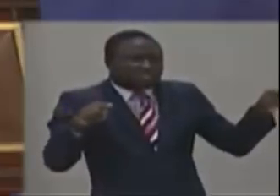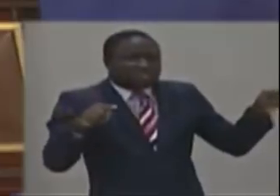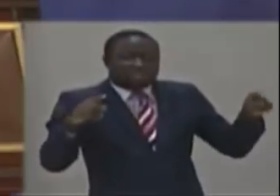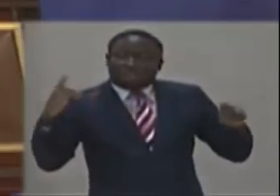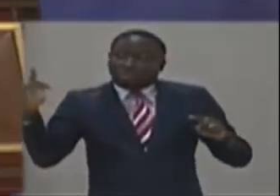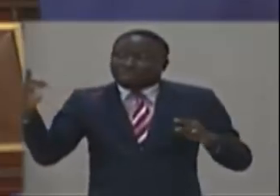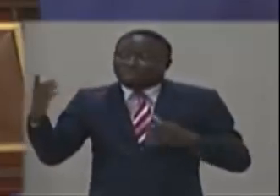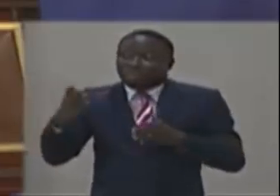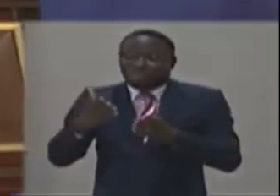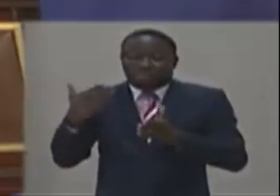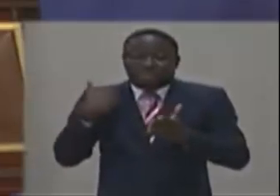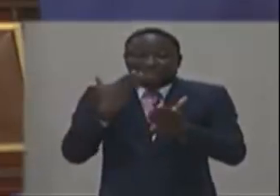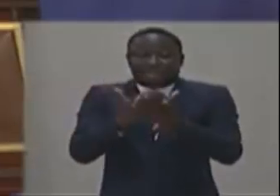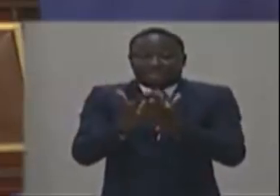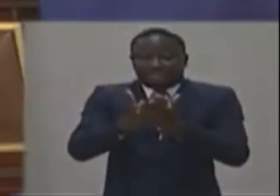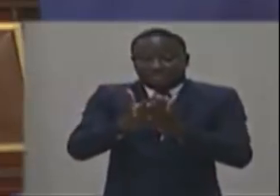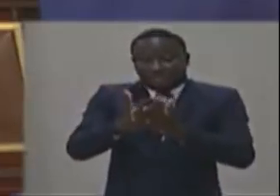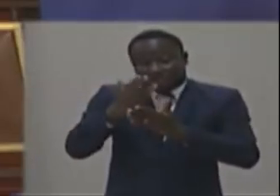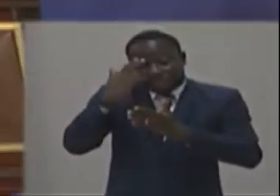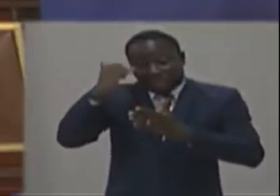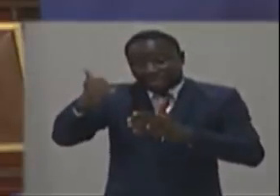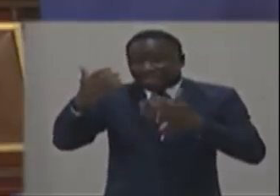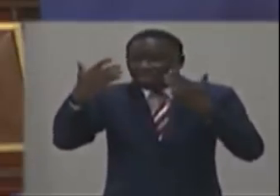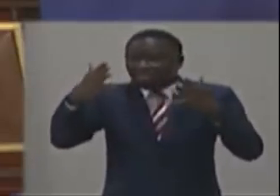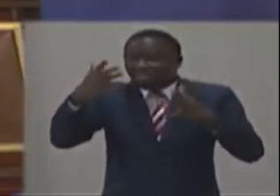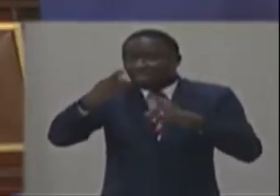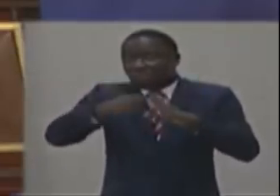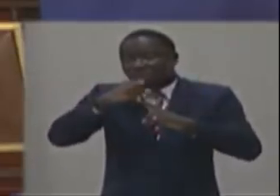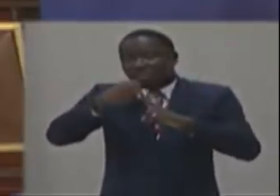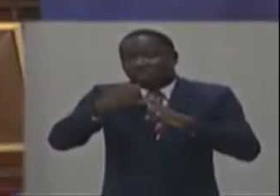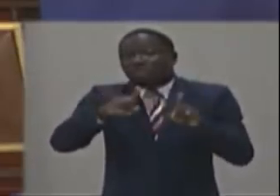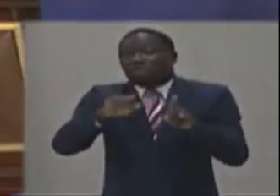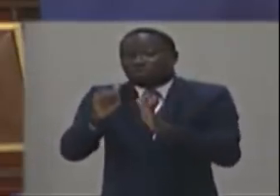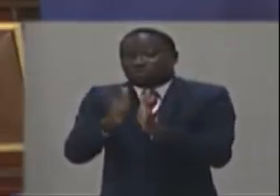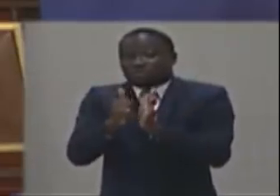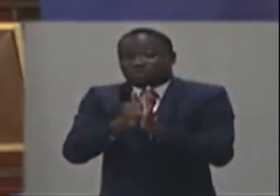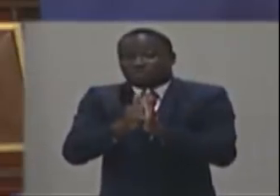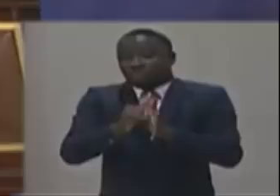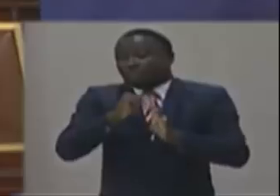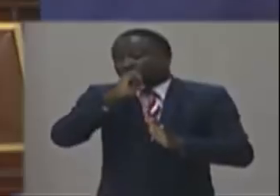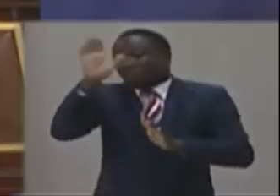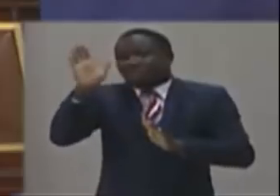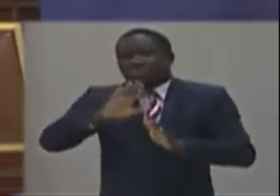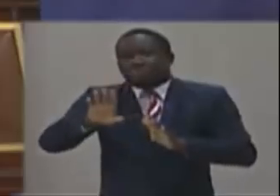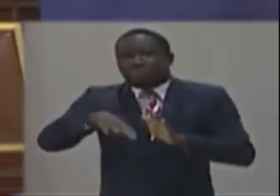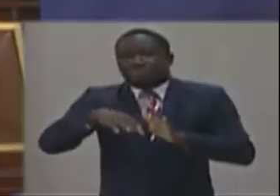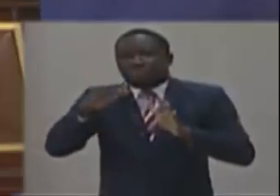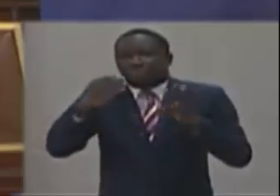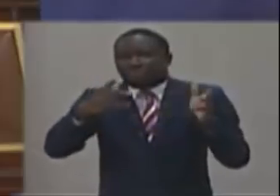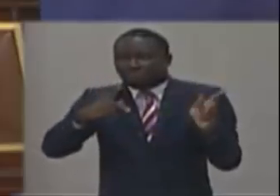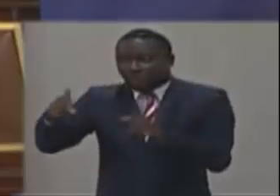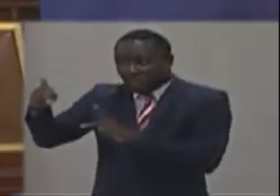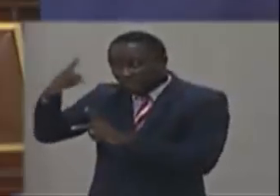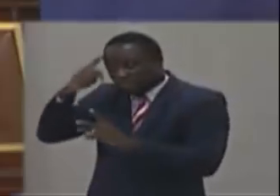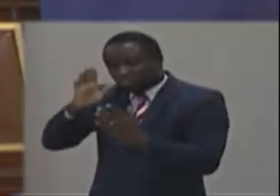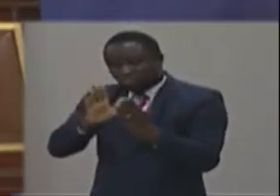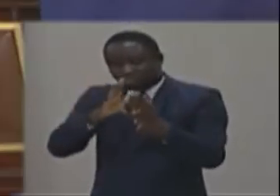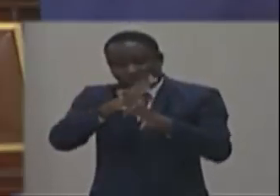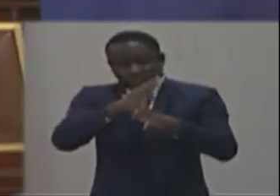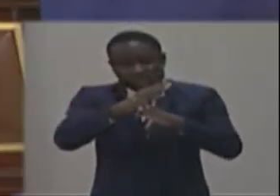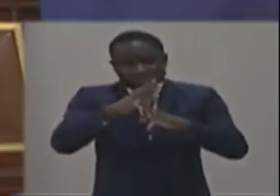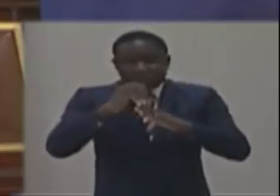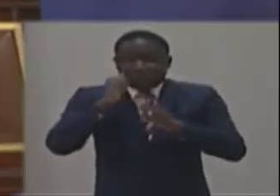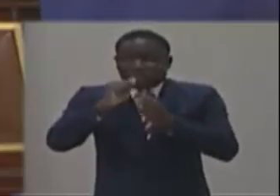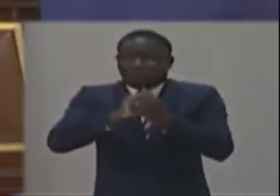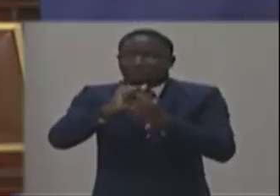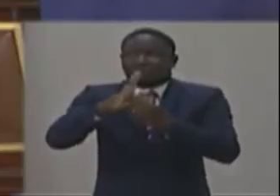privé en Haïti dans le finissement moyen. Comme ça, nous ne pouvons pas bien t'emparer pour faire face carré à